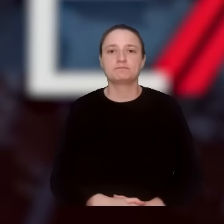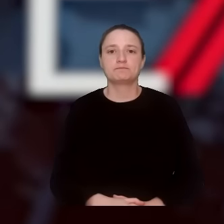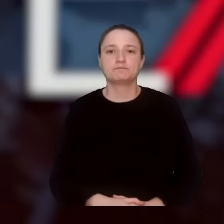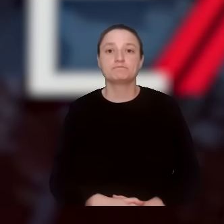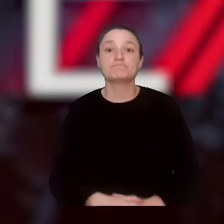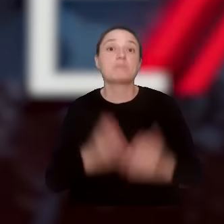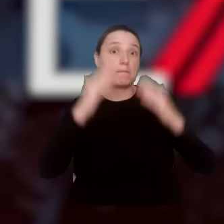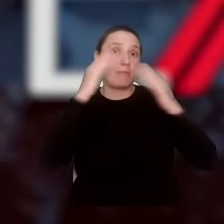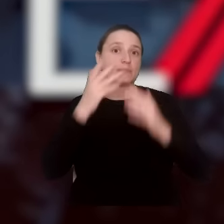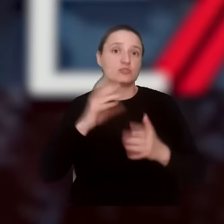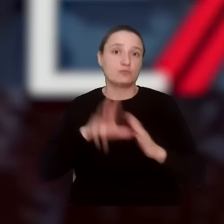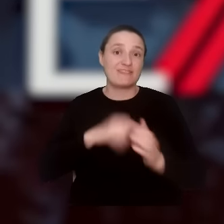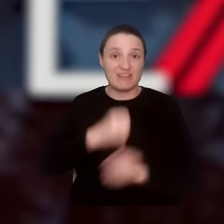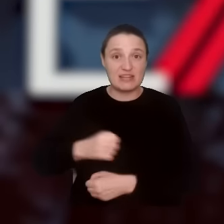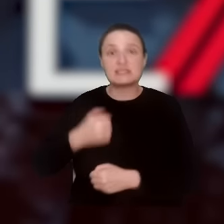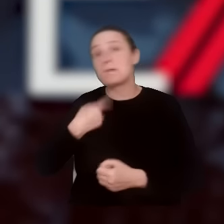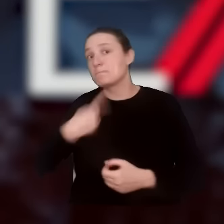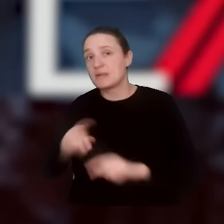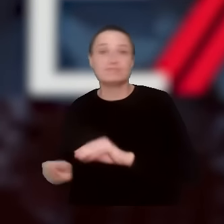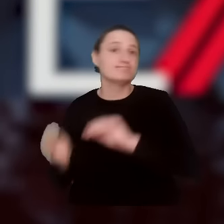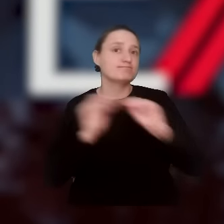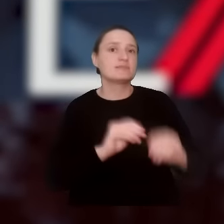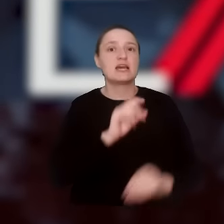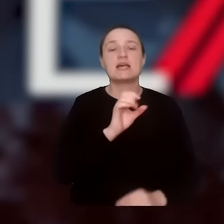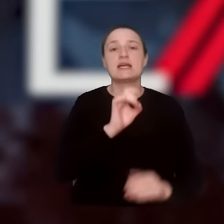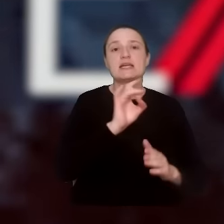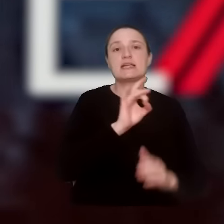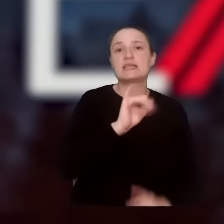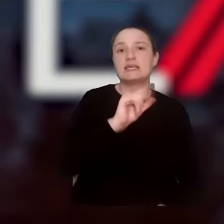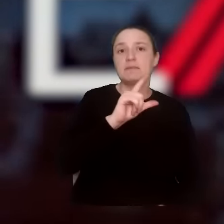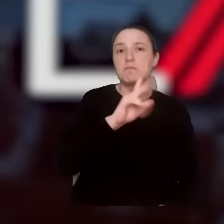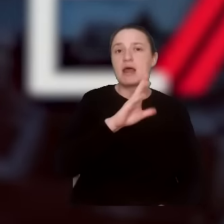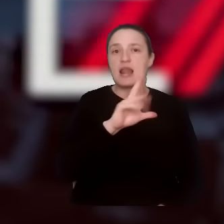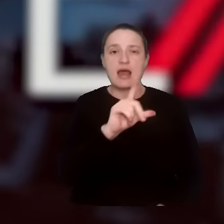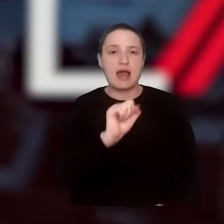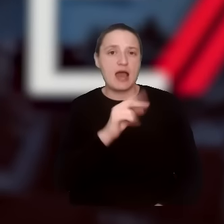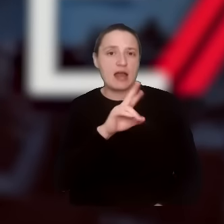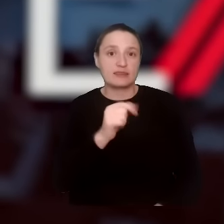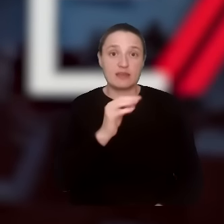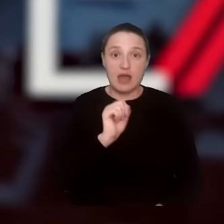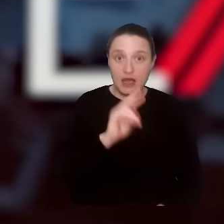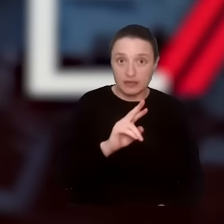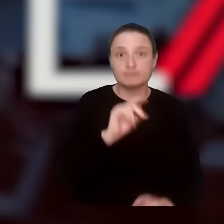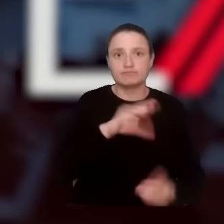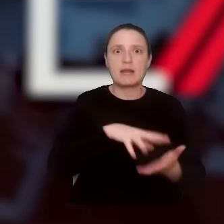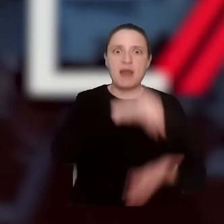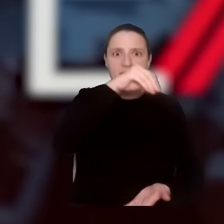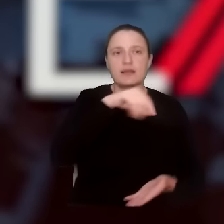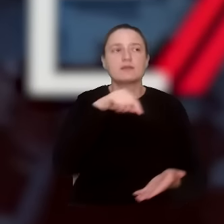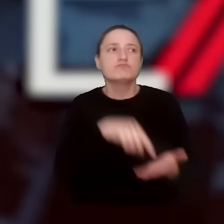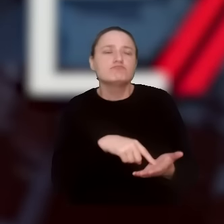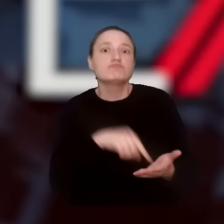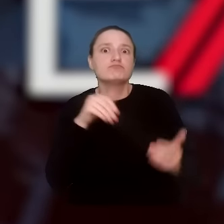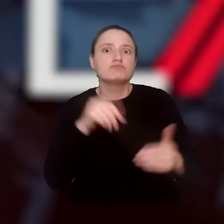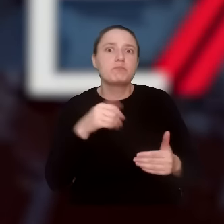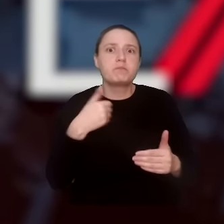w Gibraltarze, bo wiąże się z nim ciekawa historia, która pasuje do dzisiejszej daty. Bywa, że imię wielkiego wodza zostaje zaklęte w jakimś miejscu, gdzie